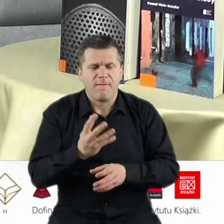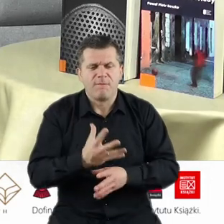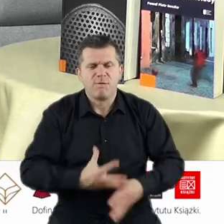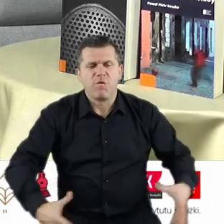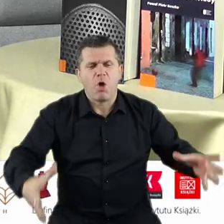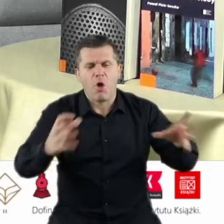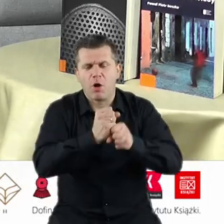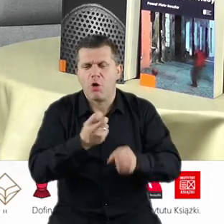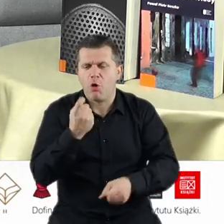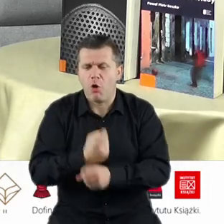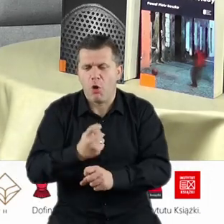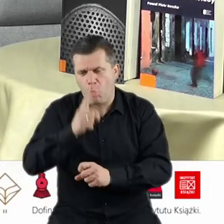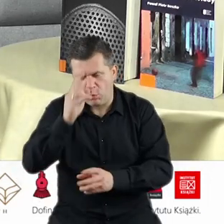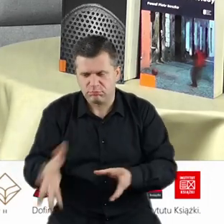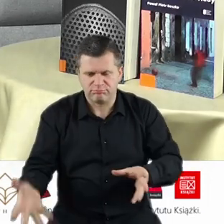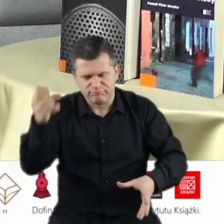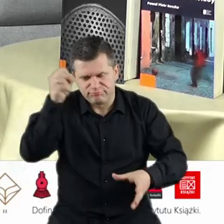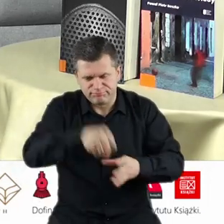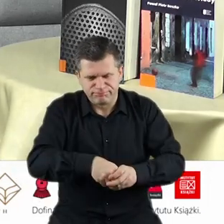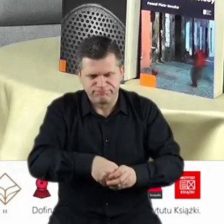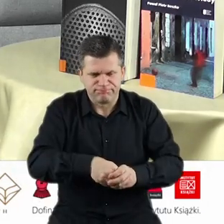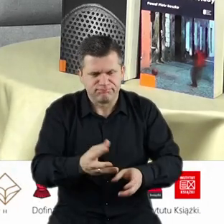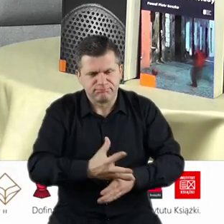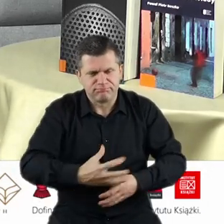wypełnią worki kośćmi